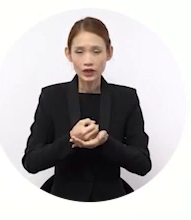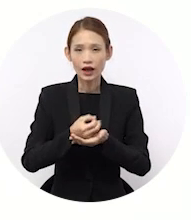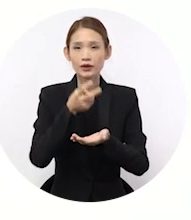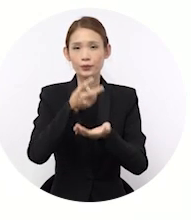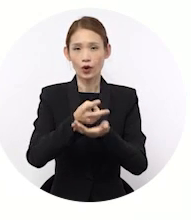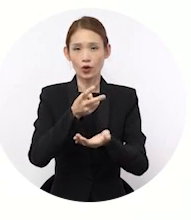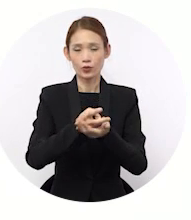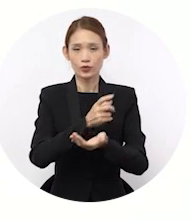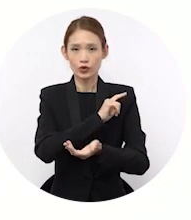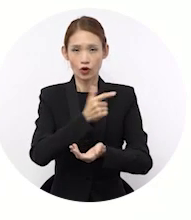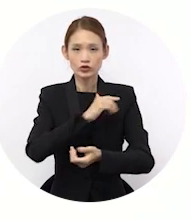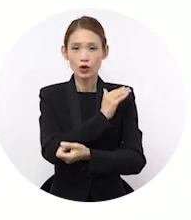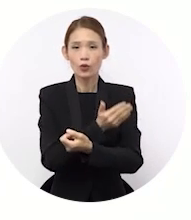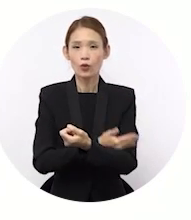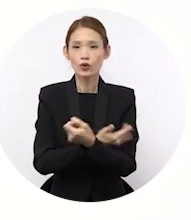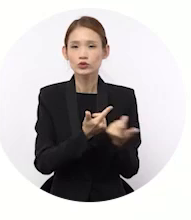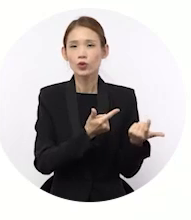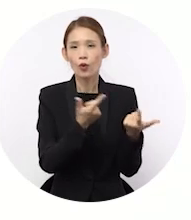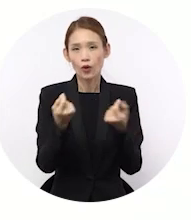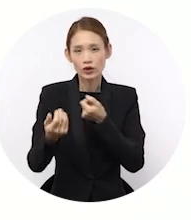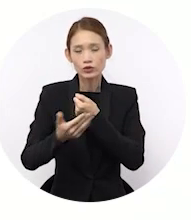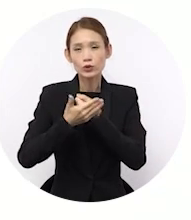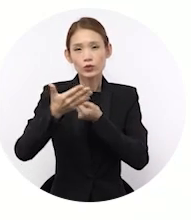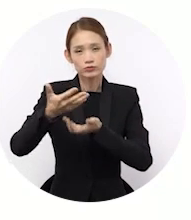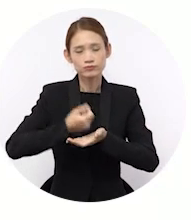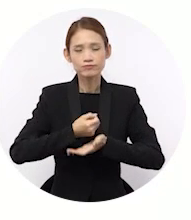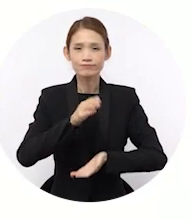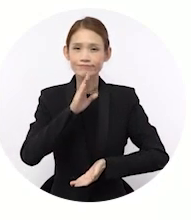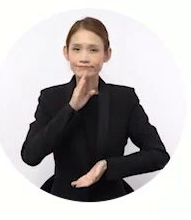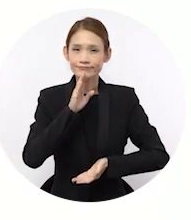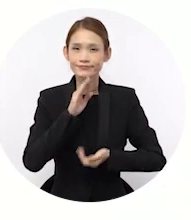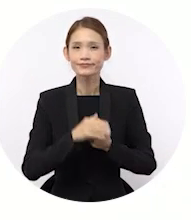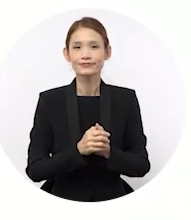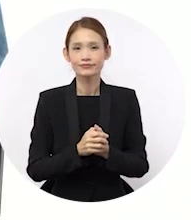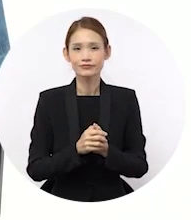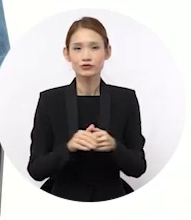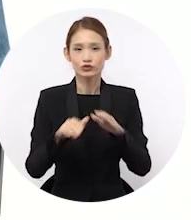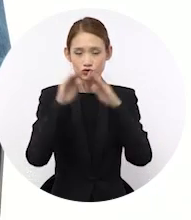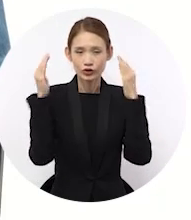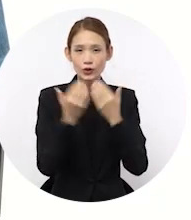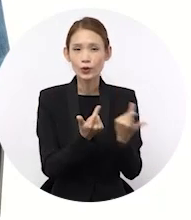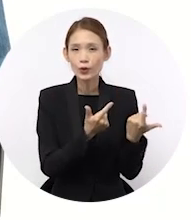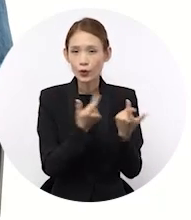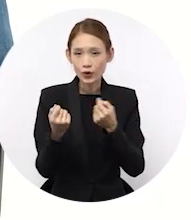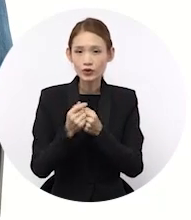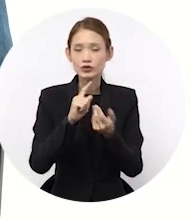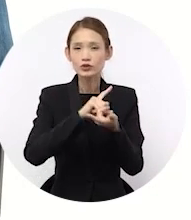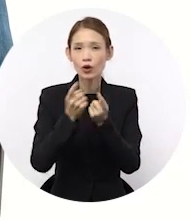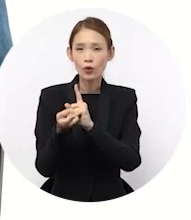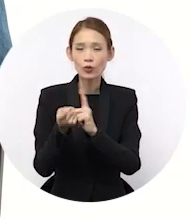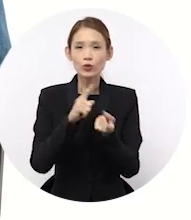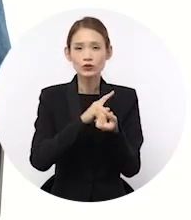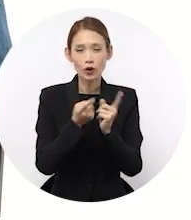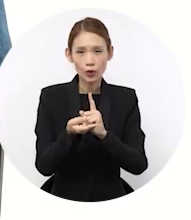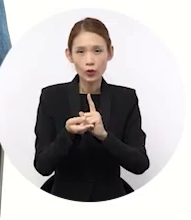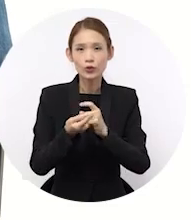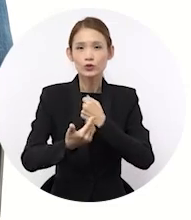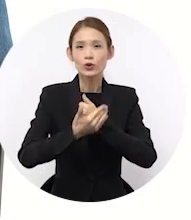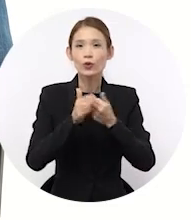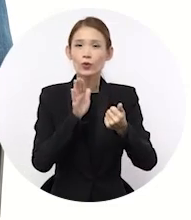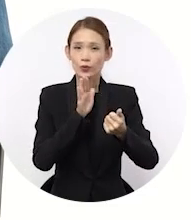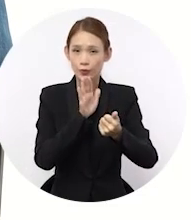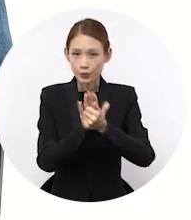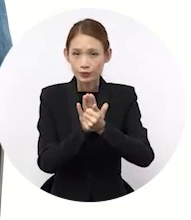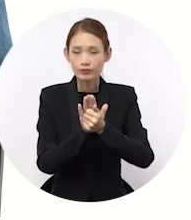권리인 동시에 우리 모두가 받고 있는 도움이라고 얘기를 해볼 수가 있겠죠. 우리 모두는 이미 서로에게 도움을